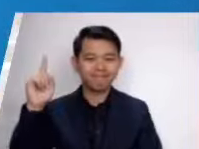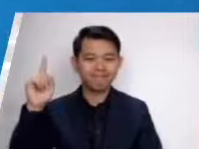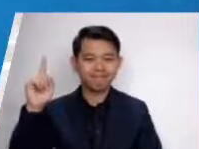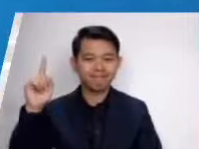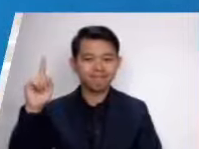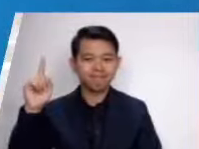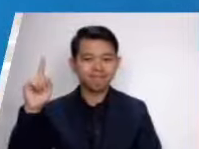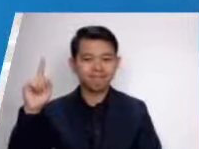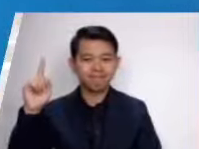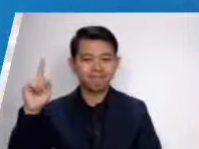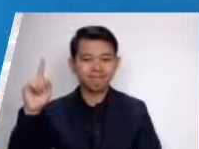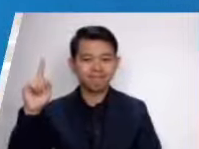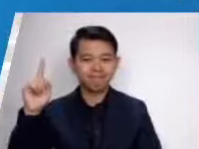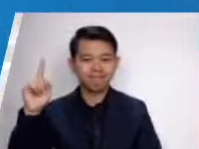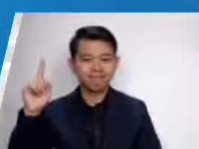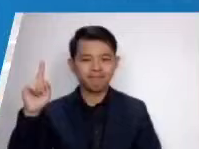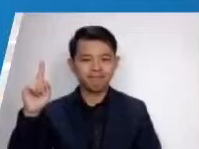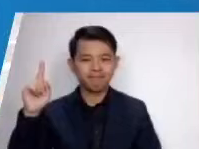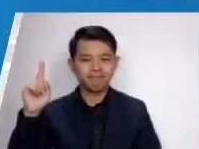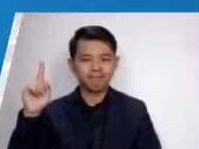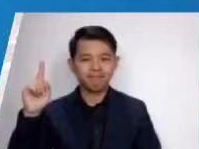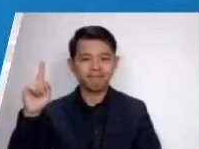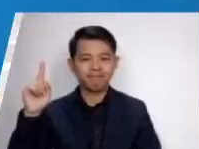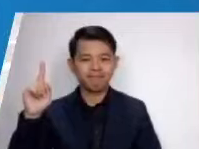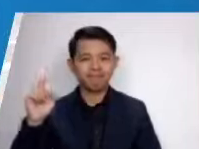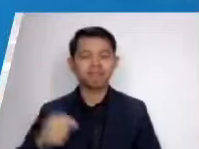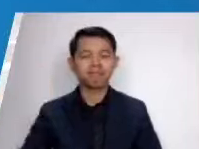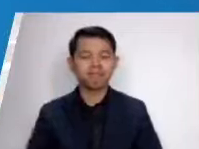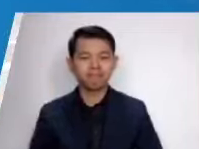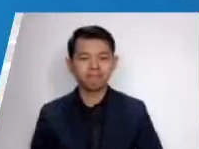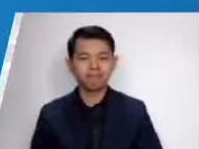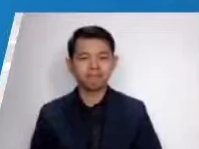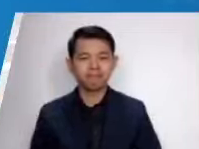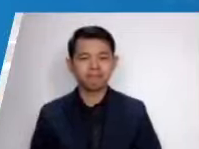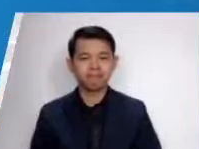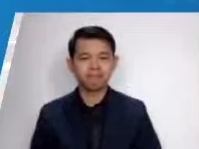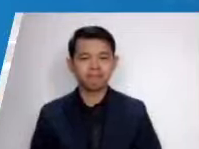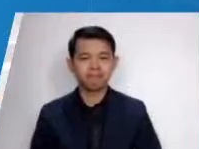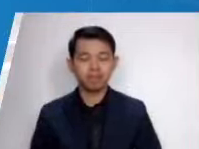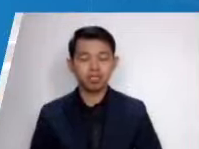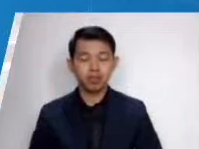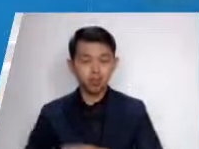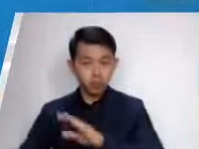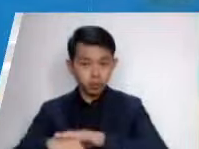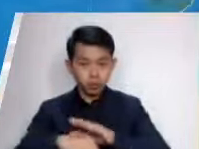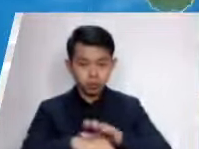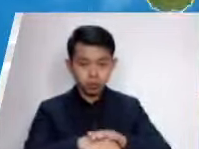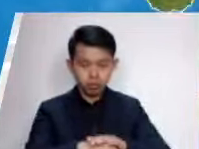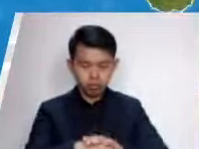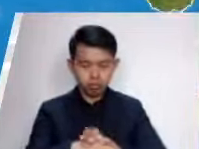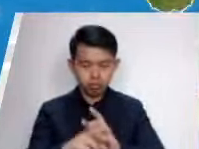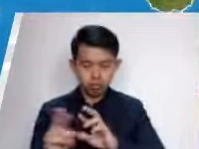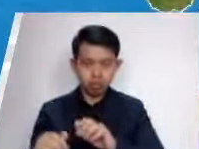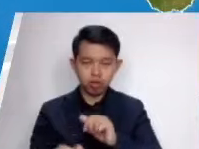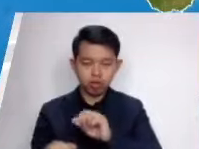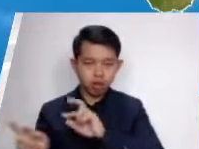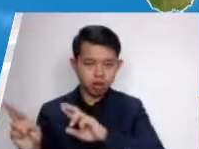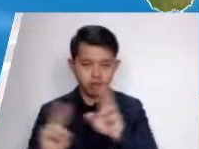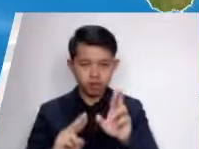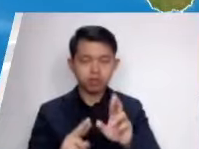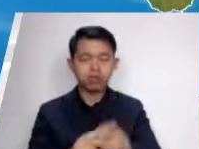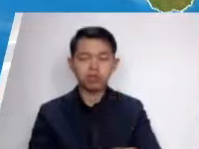Batangas, Mindoro Provinces at Palawan. Pinaalerto ang mga residente mula sa banta ng baha o landslide sa gitna ng